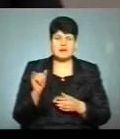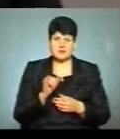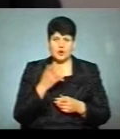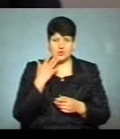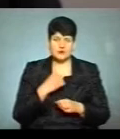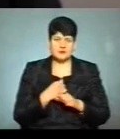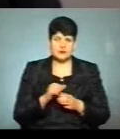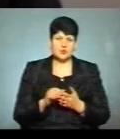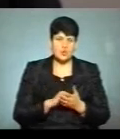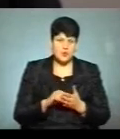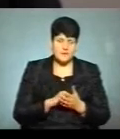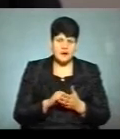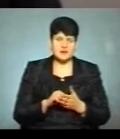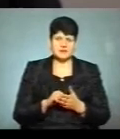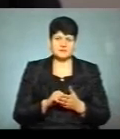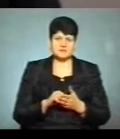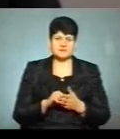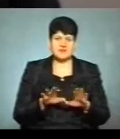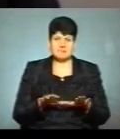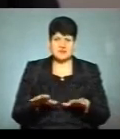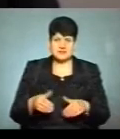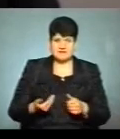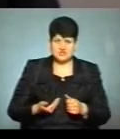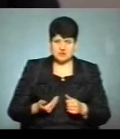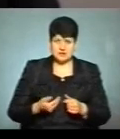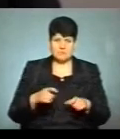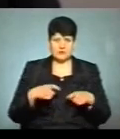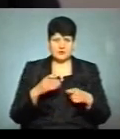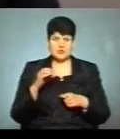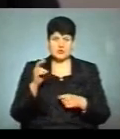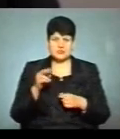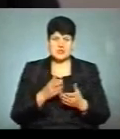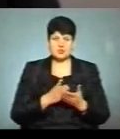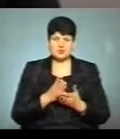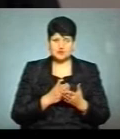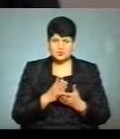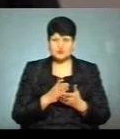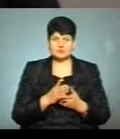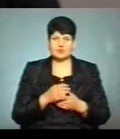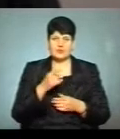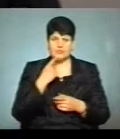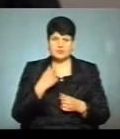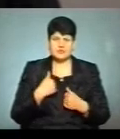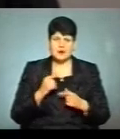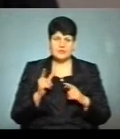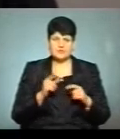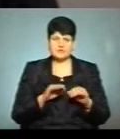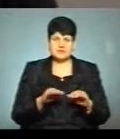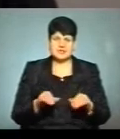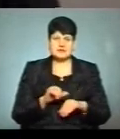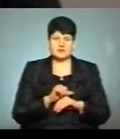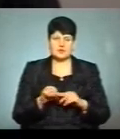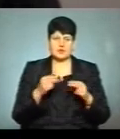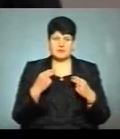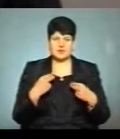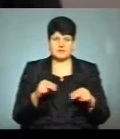виробляли документи, то місцеві жителі побігли в соціальну службу, казали, що я повезу дітей за кордон